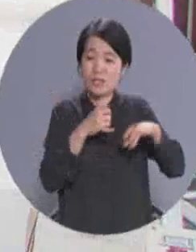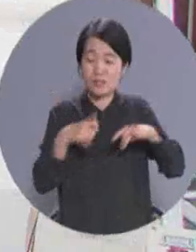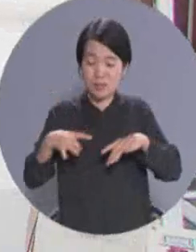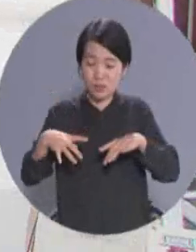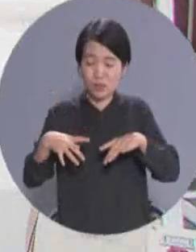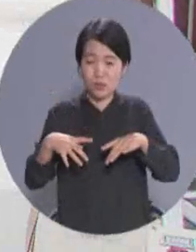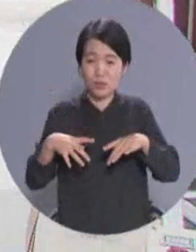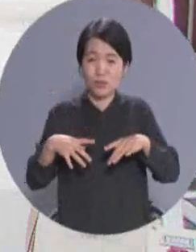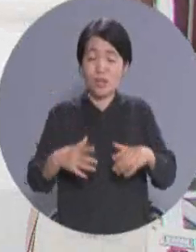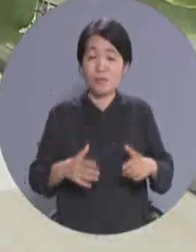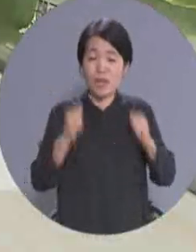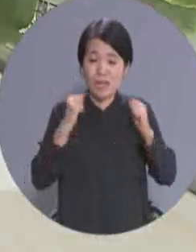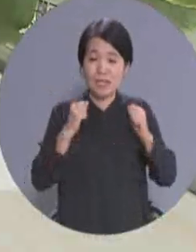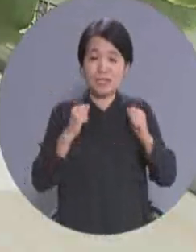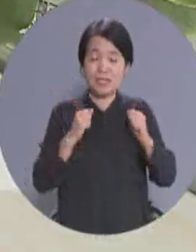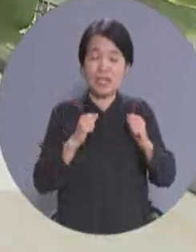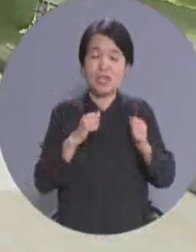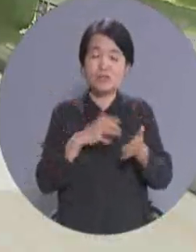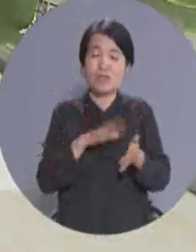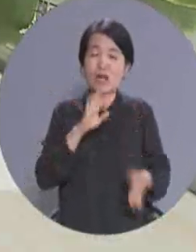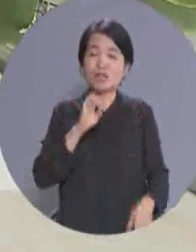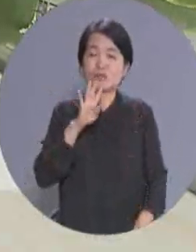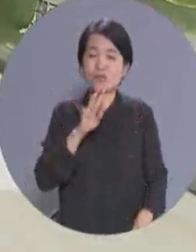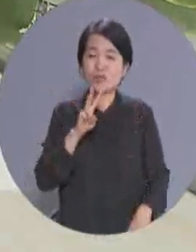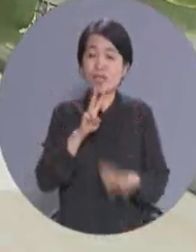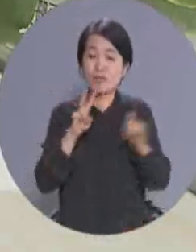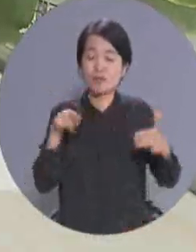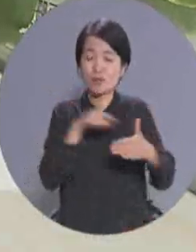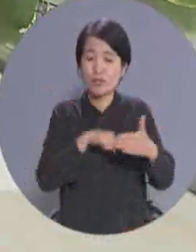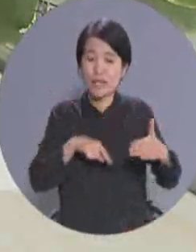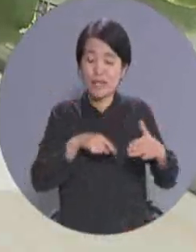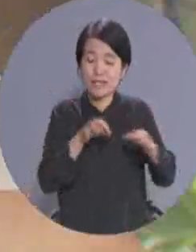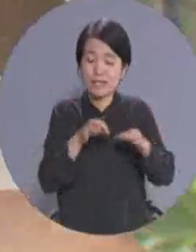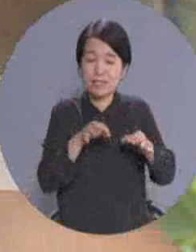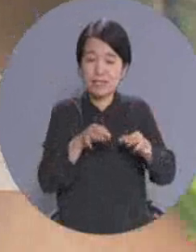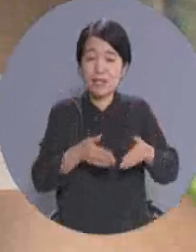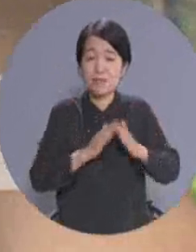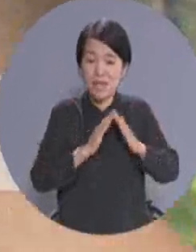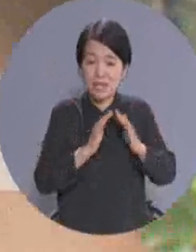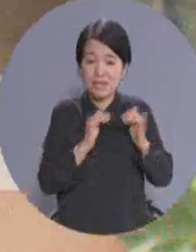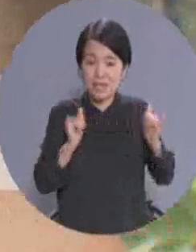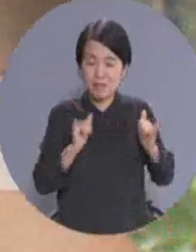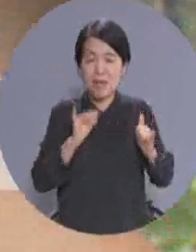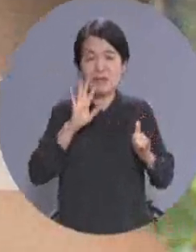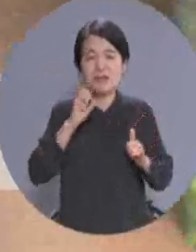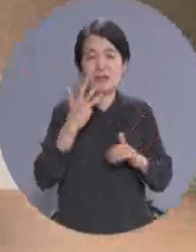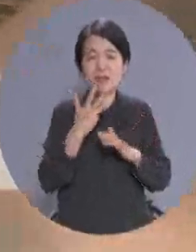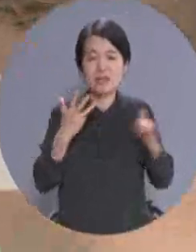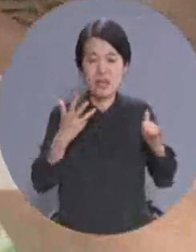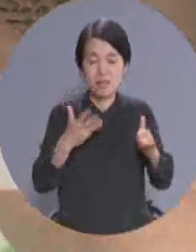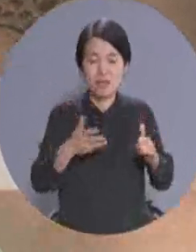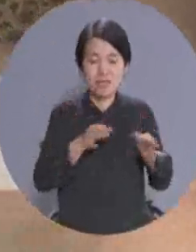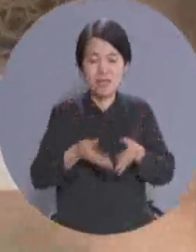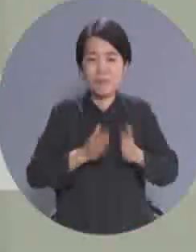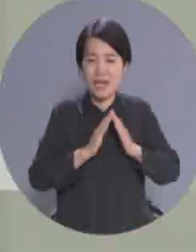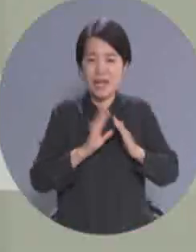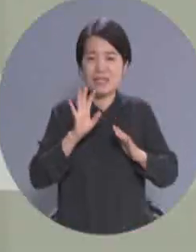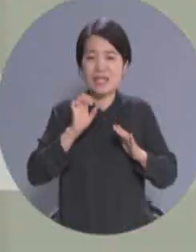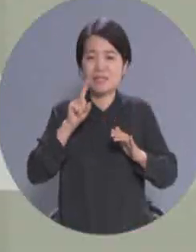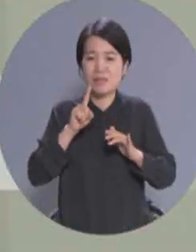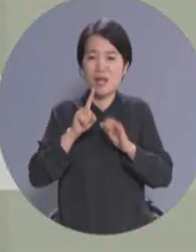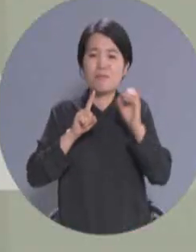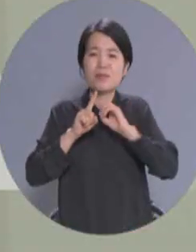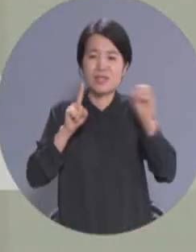보육센터 수료생 아 2명 가운데 스마트팜을 창업한 수료생은 38명으로 창업률이 41%